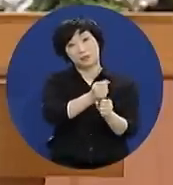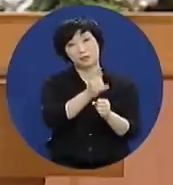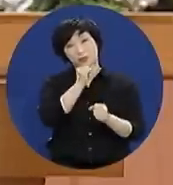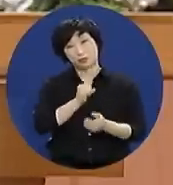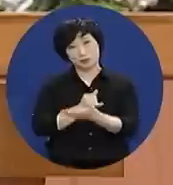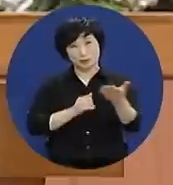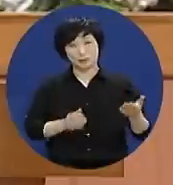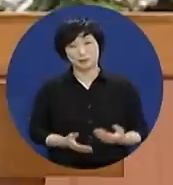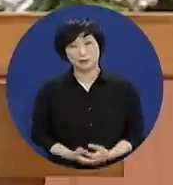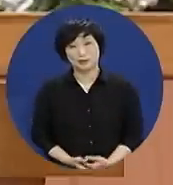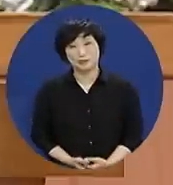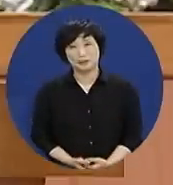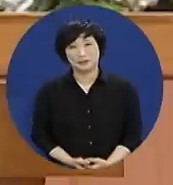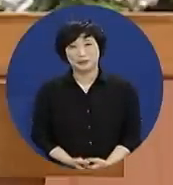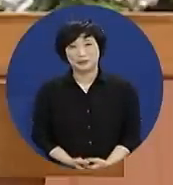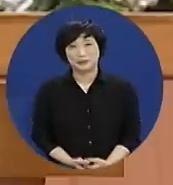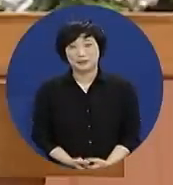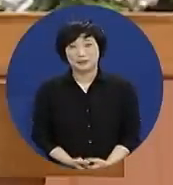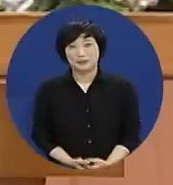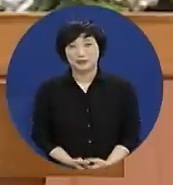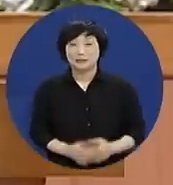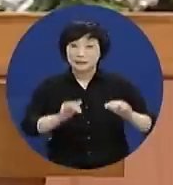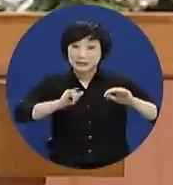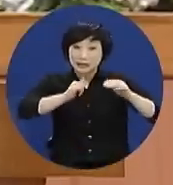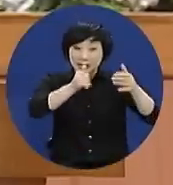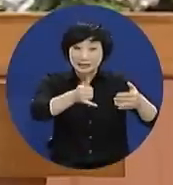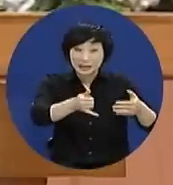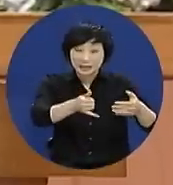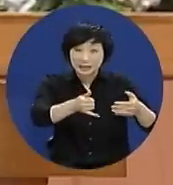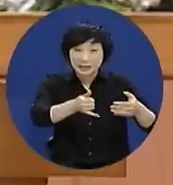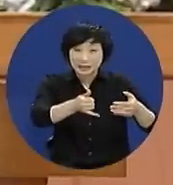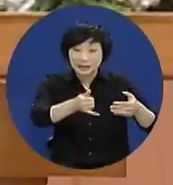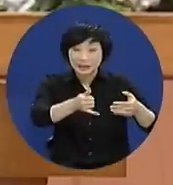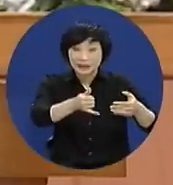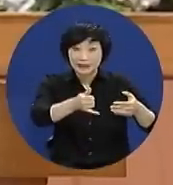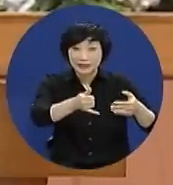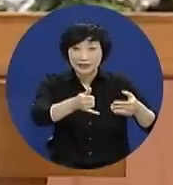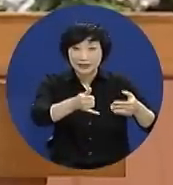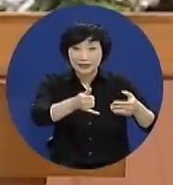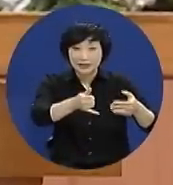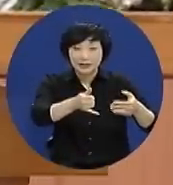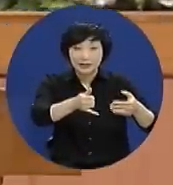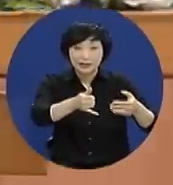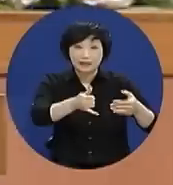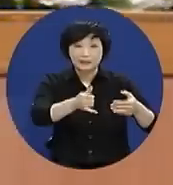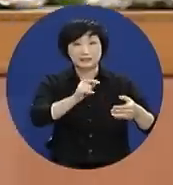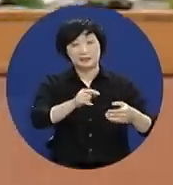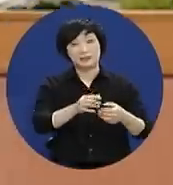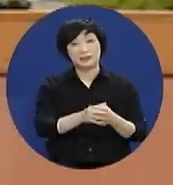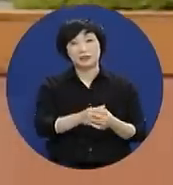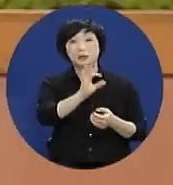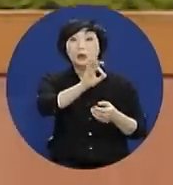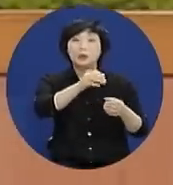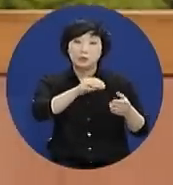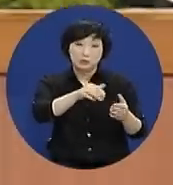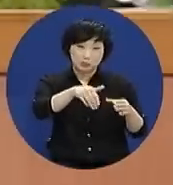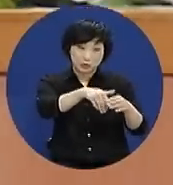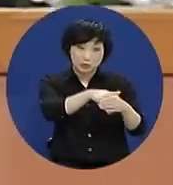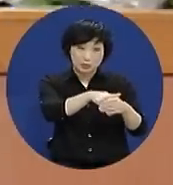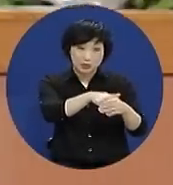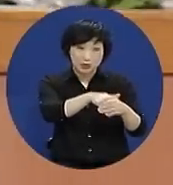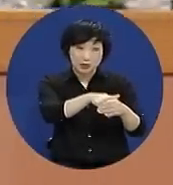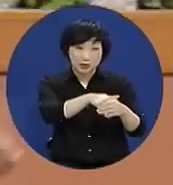ます世のきたり習わし風俗この世の物質文明から